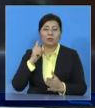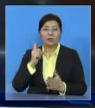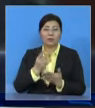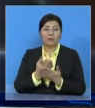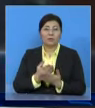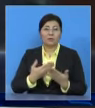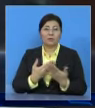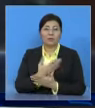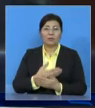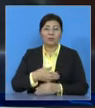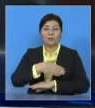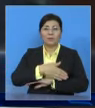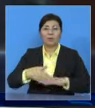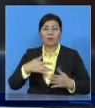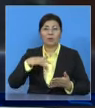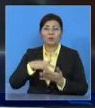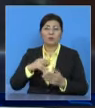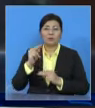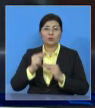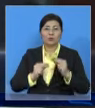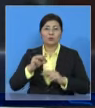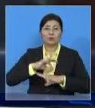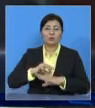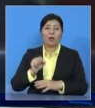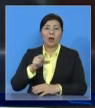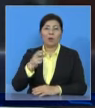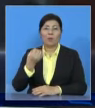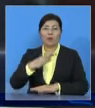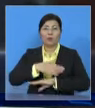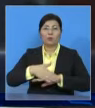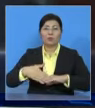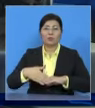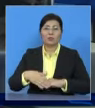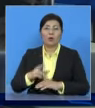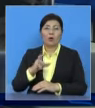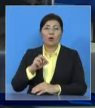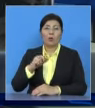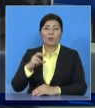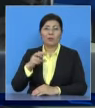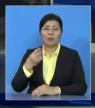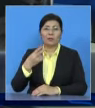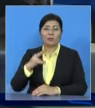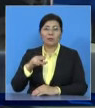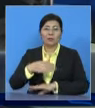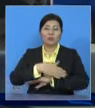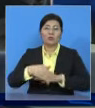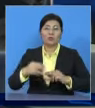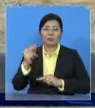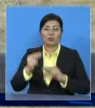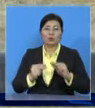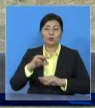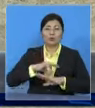абаттандырдық. Абай көшесінің орталықтағы жөндеуден өткіздік. Көшелеп қобыланды көшелеріне қаржы бөліп қазір жөндеуден өтіп